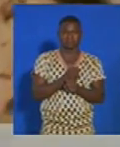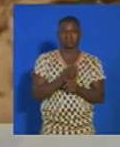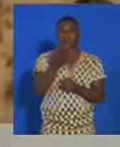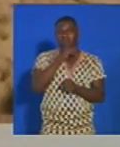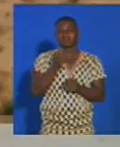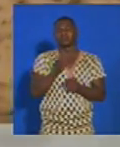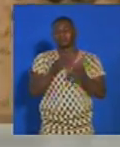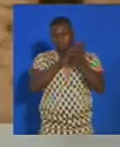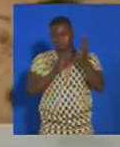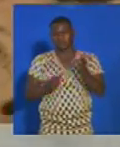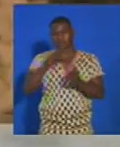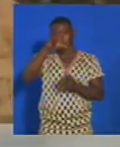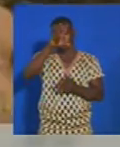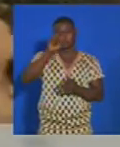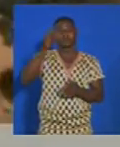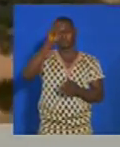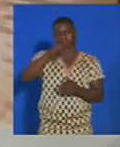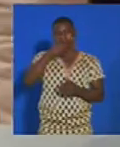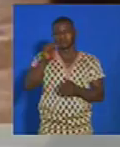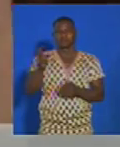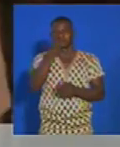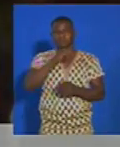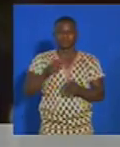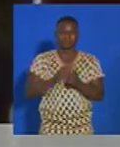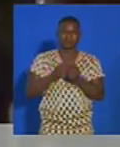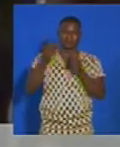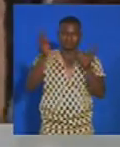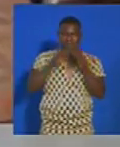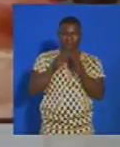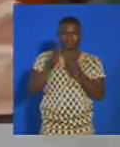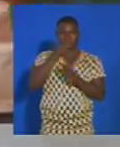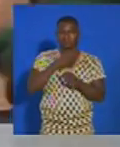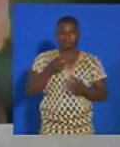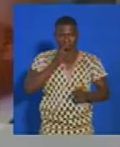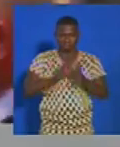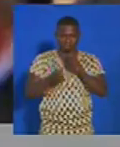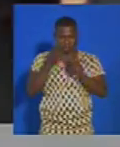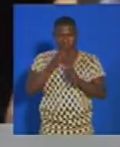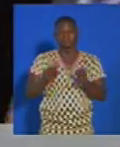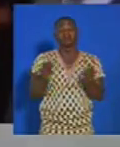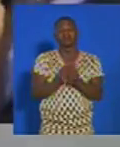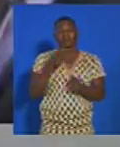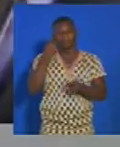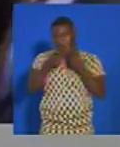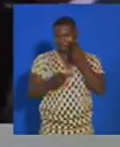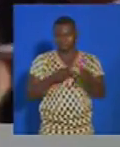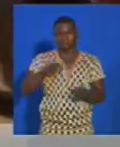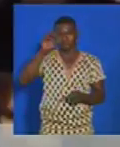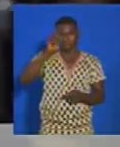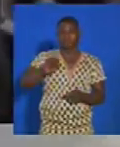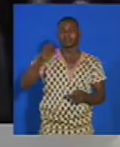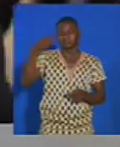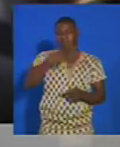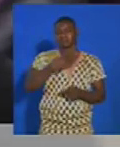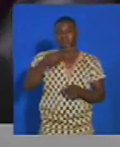30 km de la ville. Le risque d'un nouvel embrasement du pays coïncide avec la visite du secrétaire général de l'ONU qui n'a